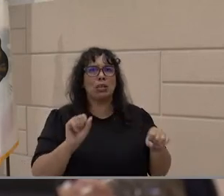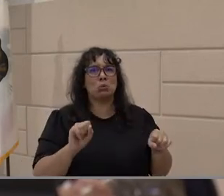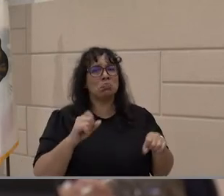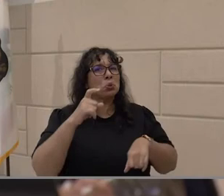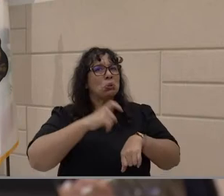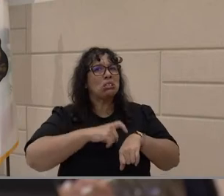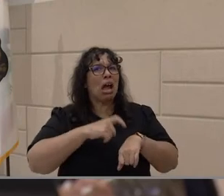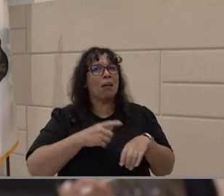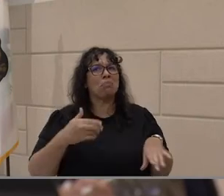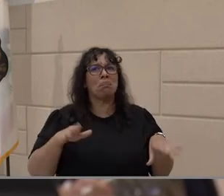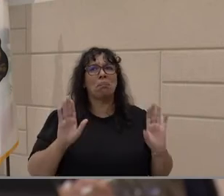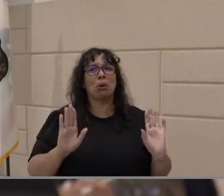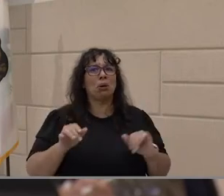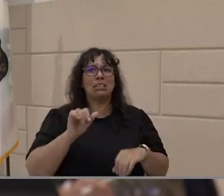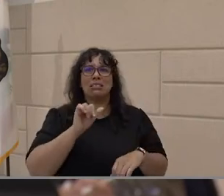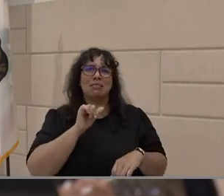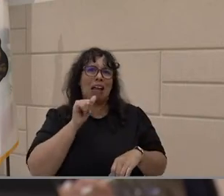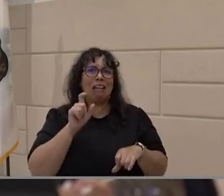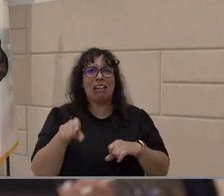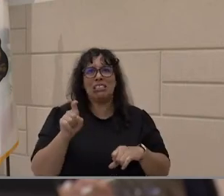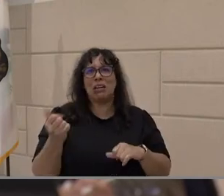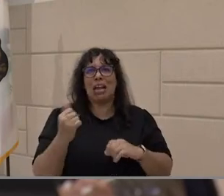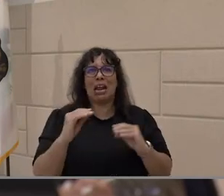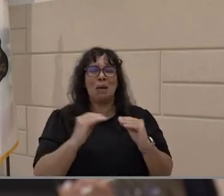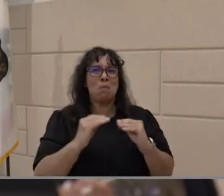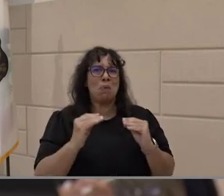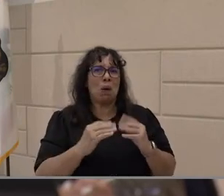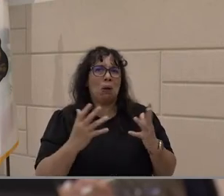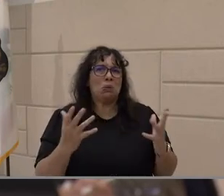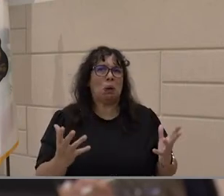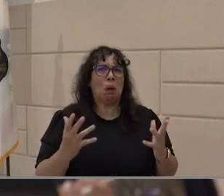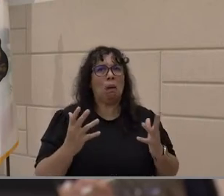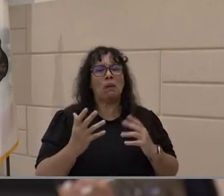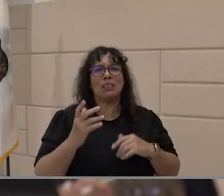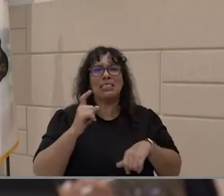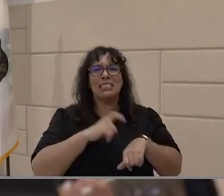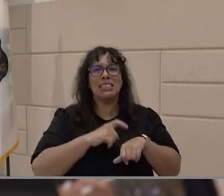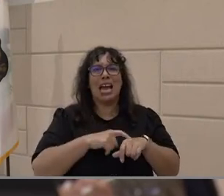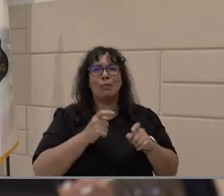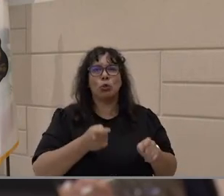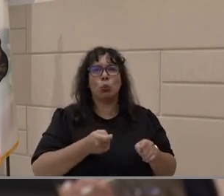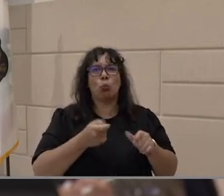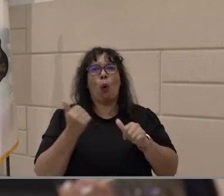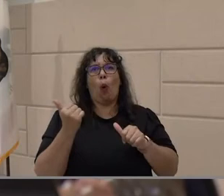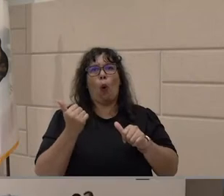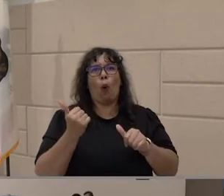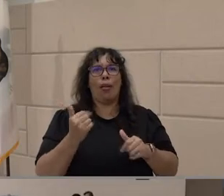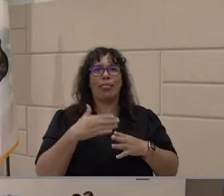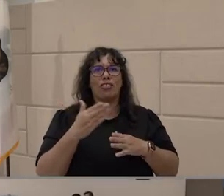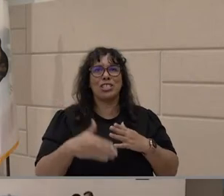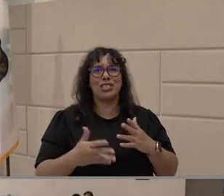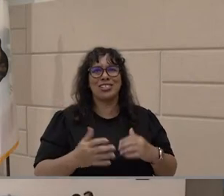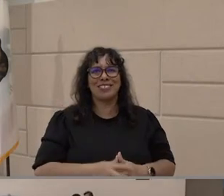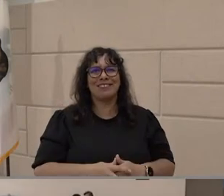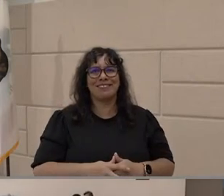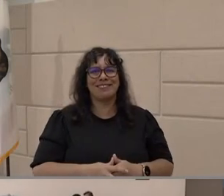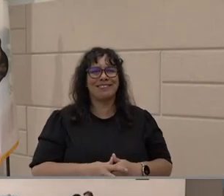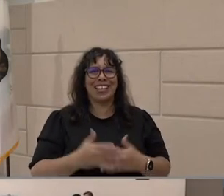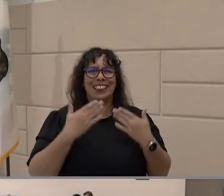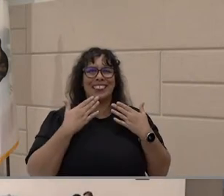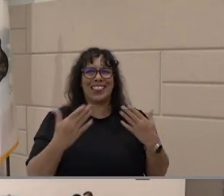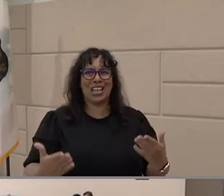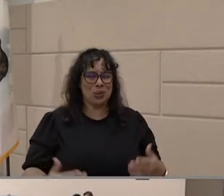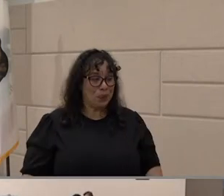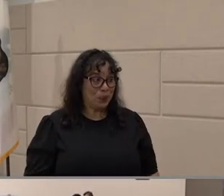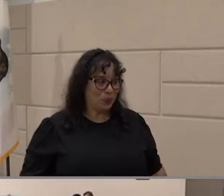នវិញនេះវាជាពេលវេលាមួយជារឿងមួយដែលចាំបាច់ដែលយើងត្រូវតែធ្វើកិច្ចការនេះឡើងវិញ